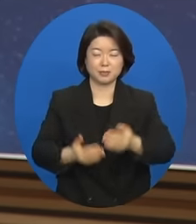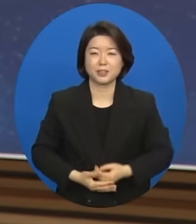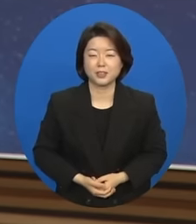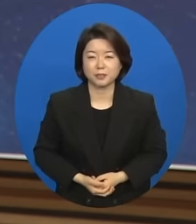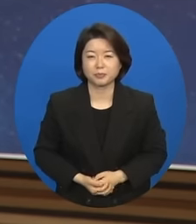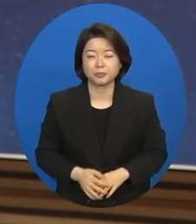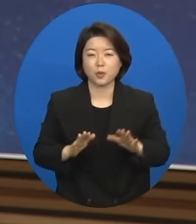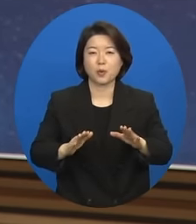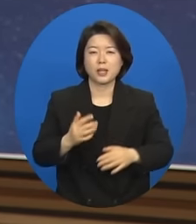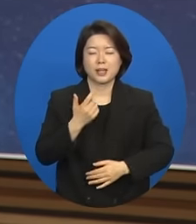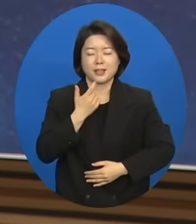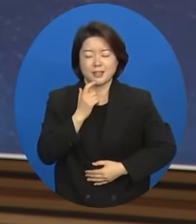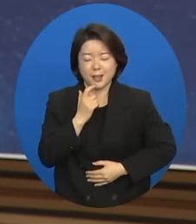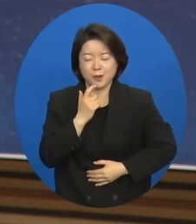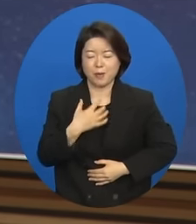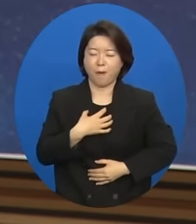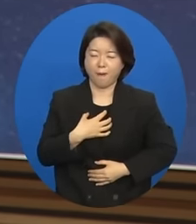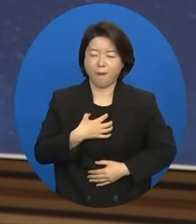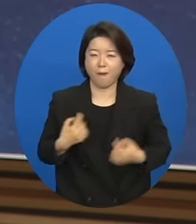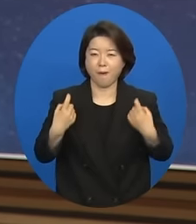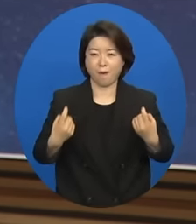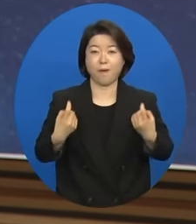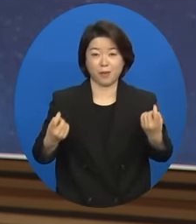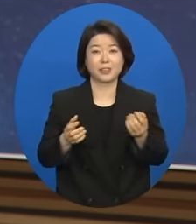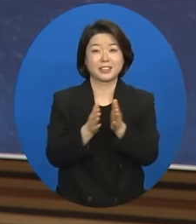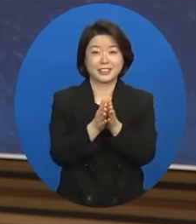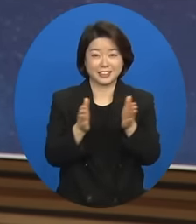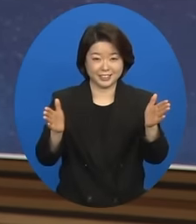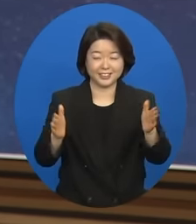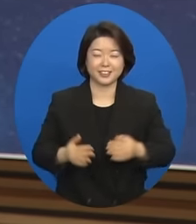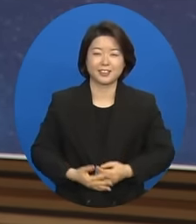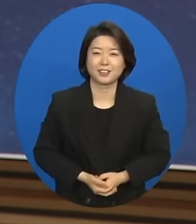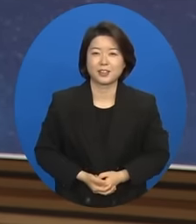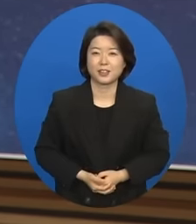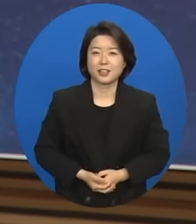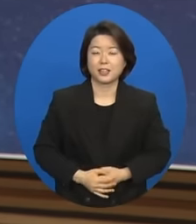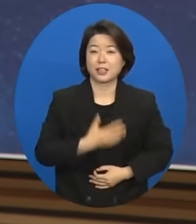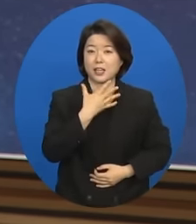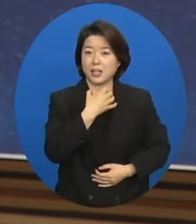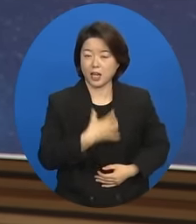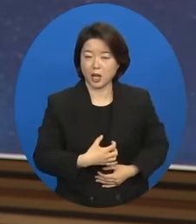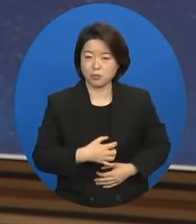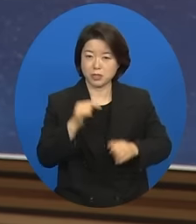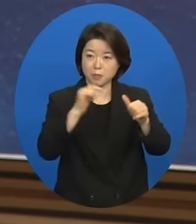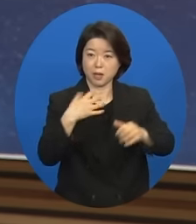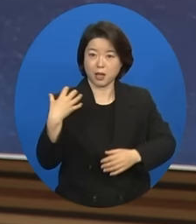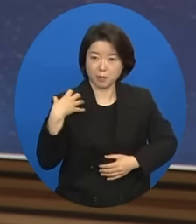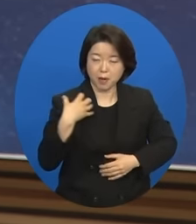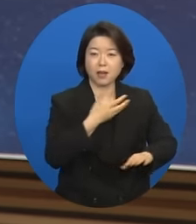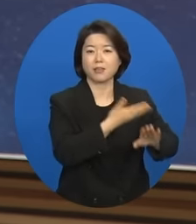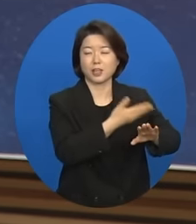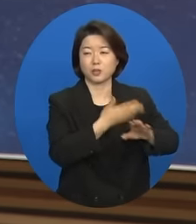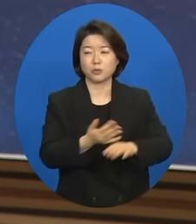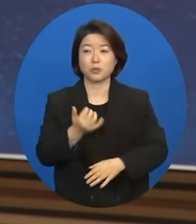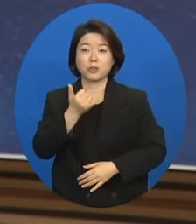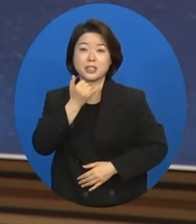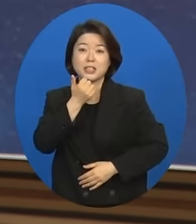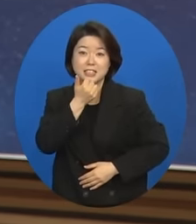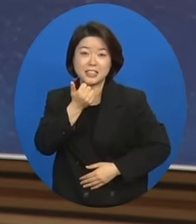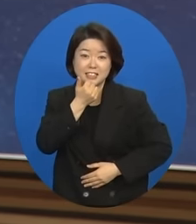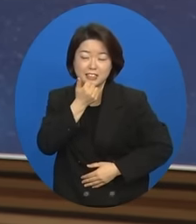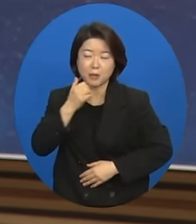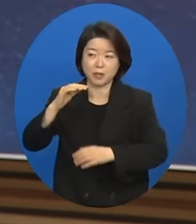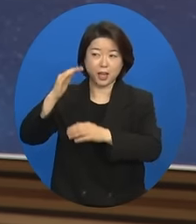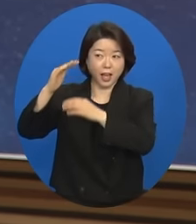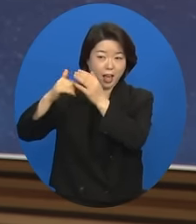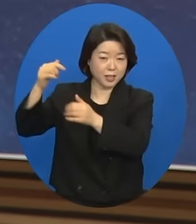야의 험란한 여정이 시작이 됩니다 여러분 아브라함의 사명이 다르고 이삭의 사명이 다르고 야의 사명이